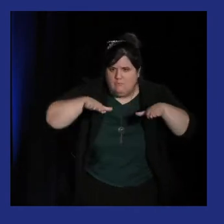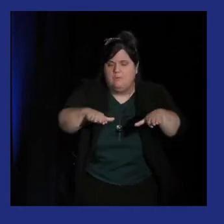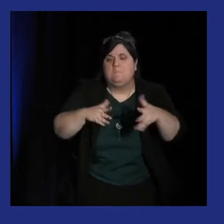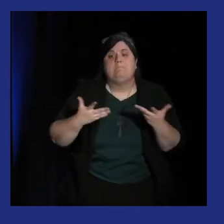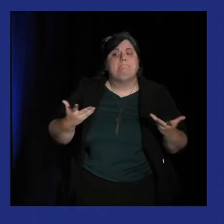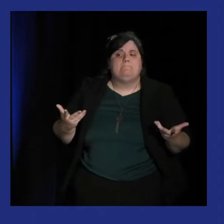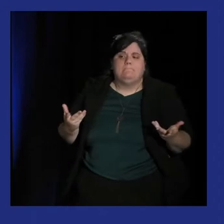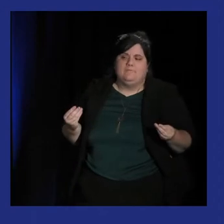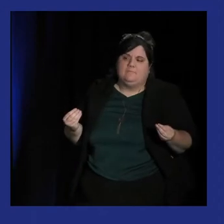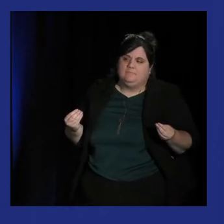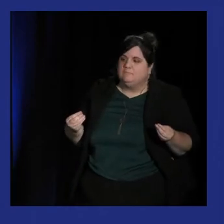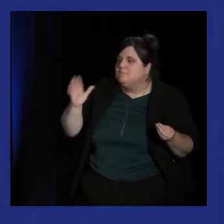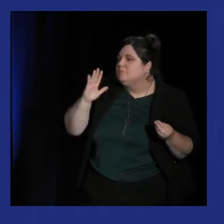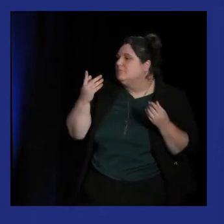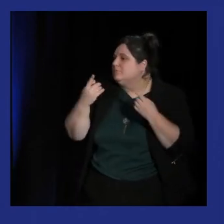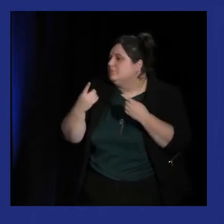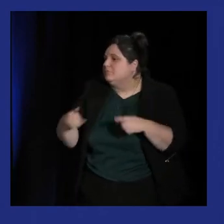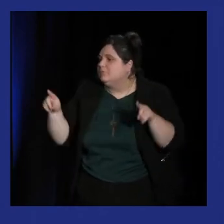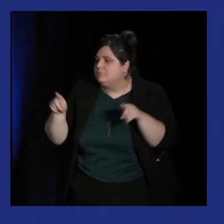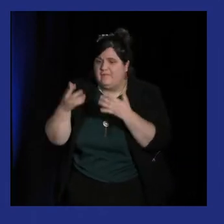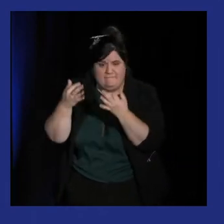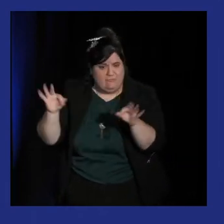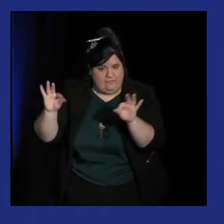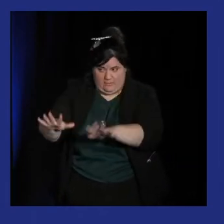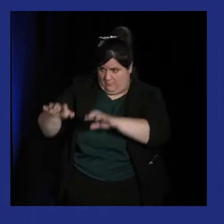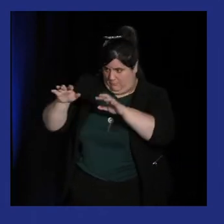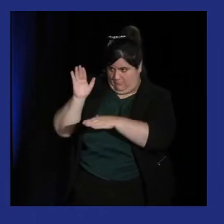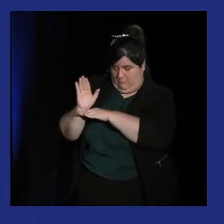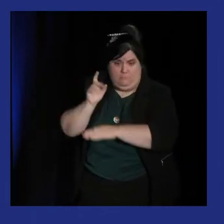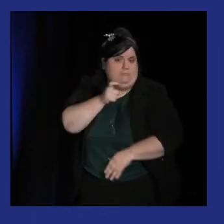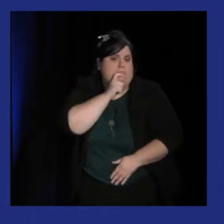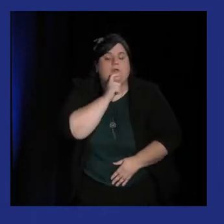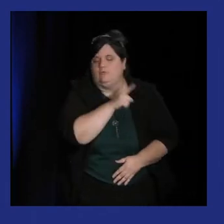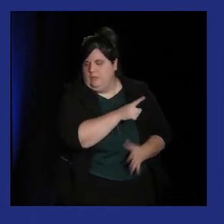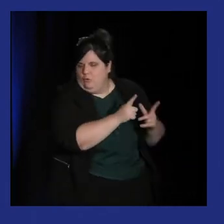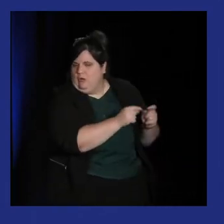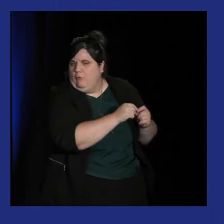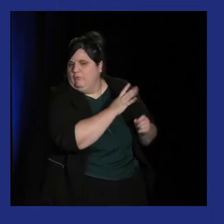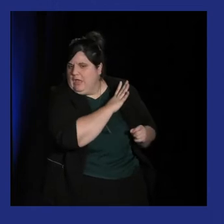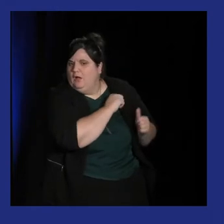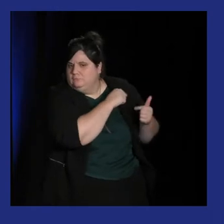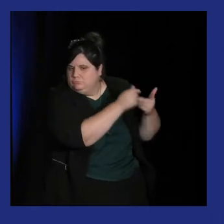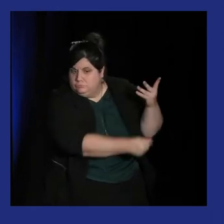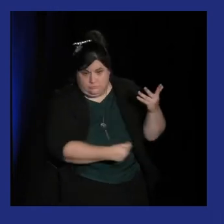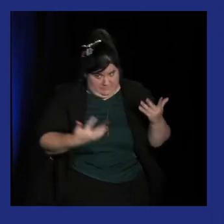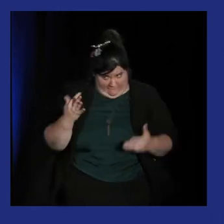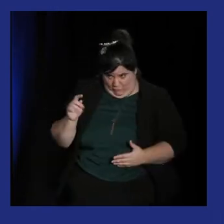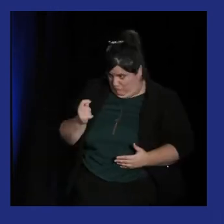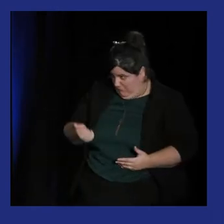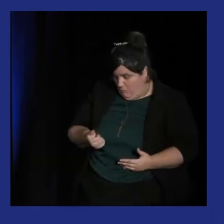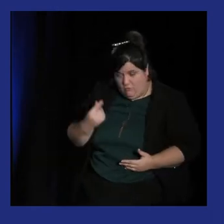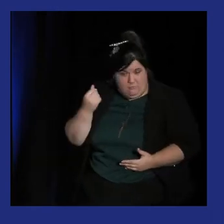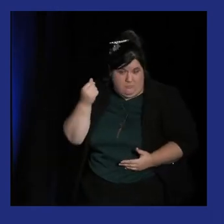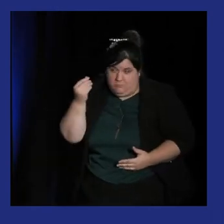pas encore de concert à l'époque enfin il y en avait on avait au Japon mais et il y en avait très très peu